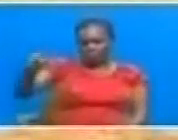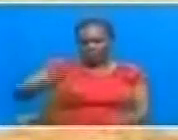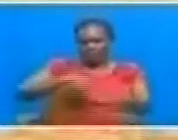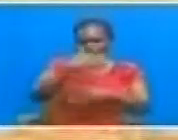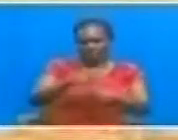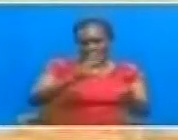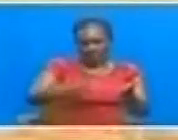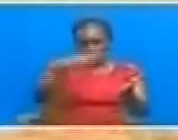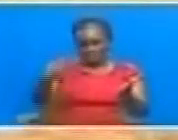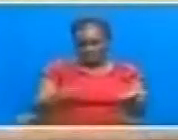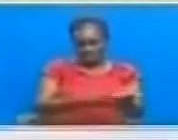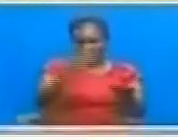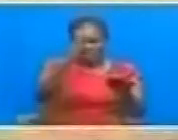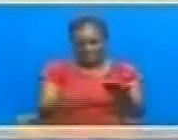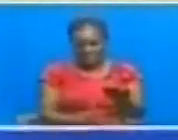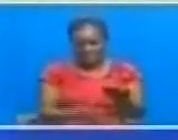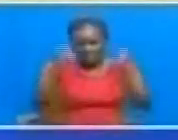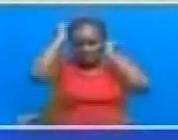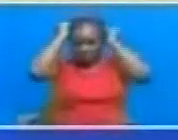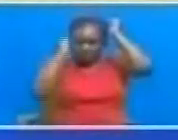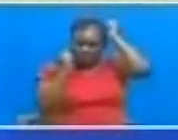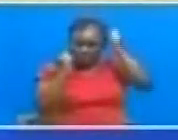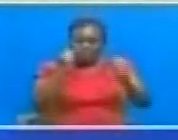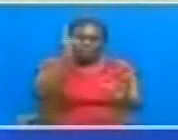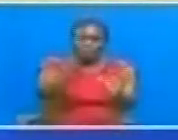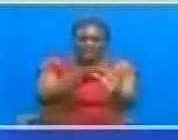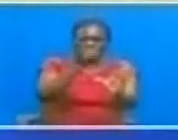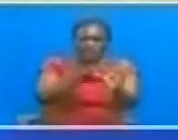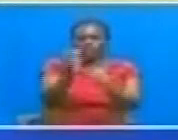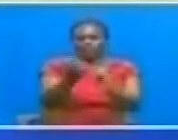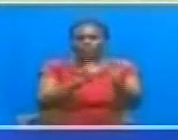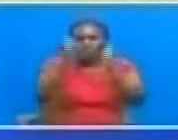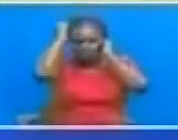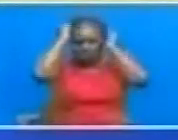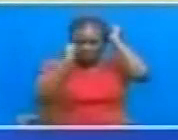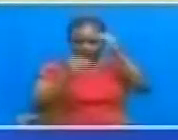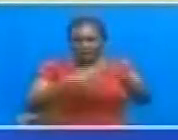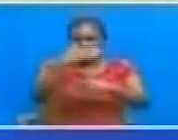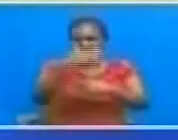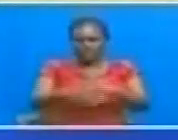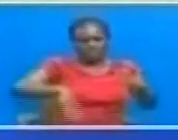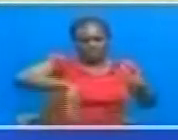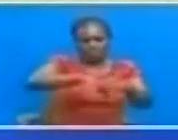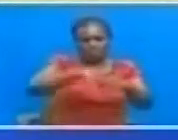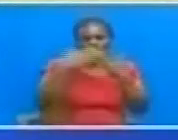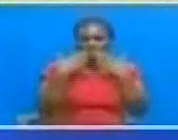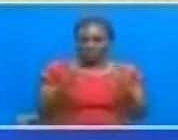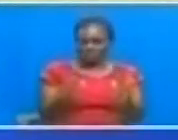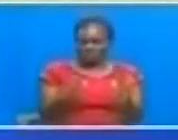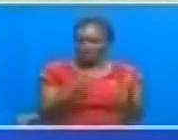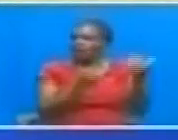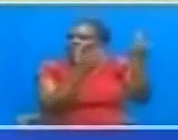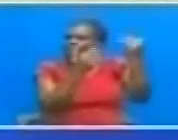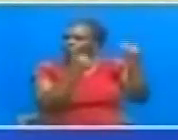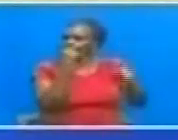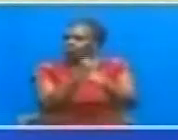ya kulazwa wikendi. Hata hivyo, wanajeshi hawa watashiriki katika mashindano ya wanajeshi baada ya mchuano huu na inapania